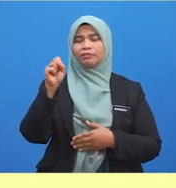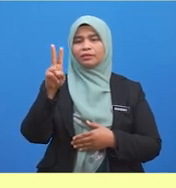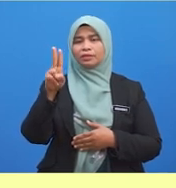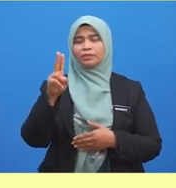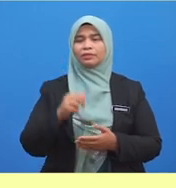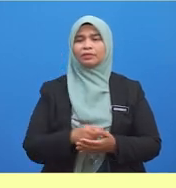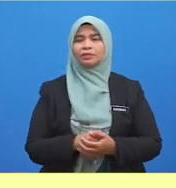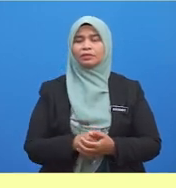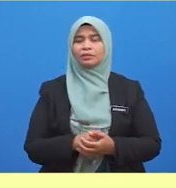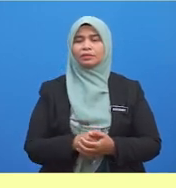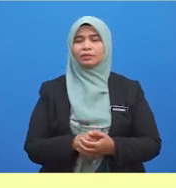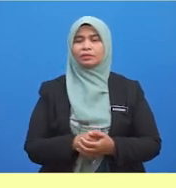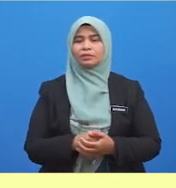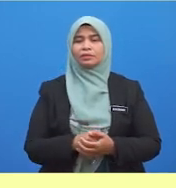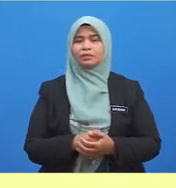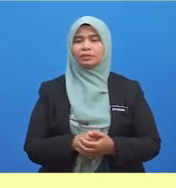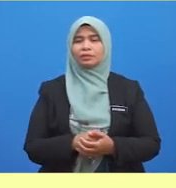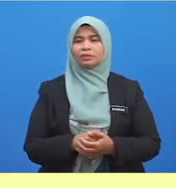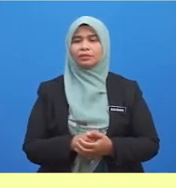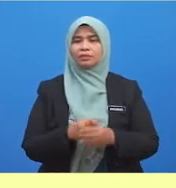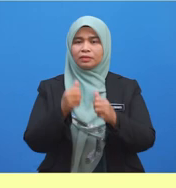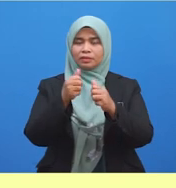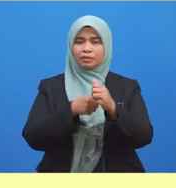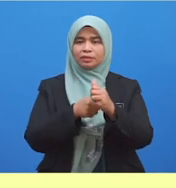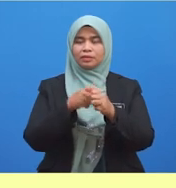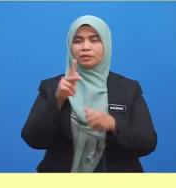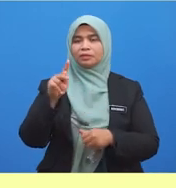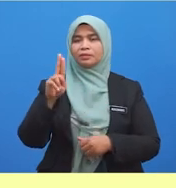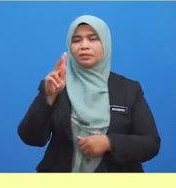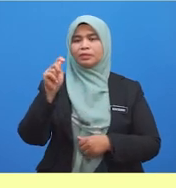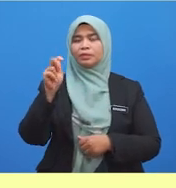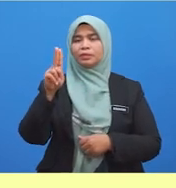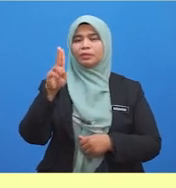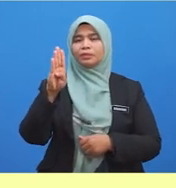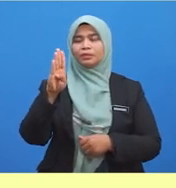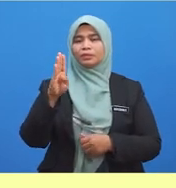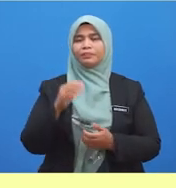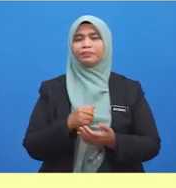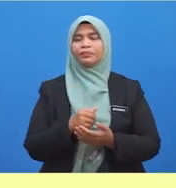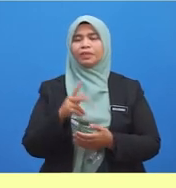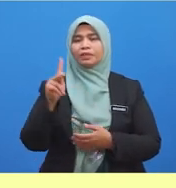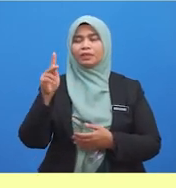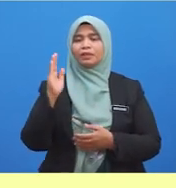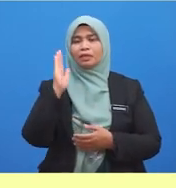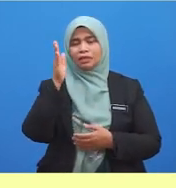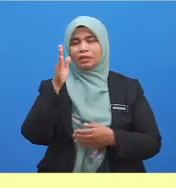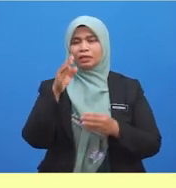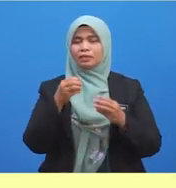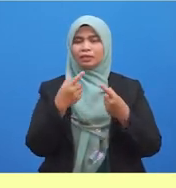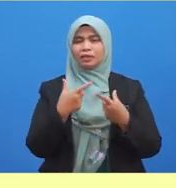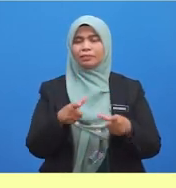telofasa 2. Di setiap kutub, kromosom